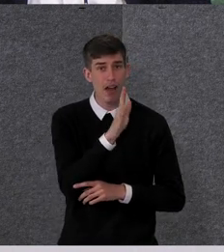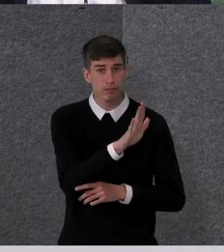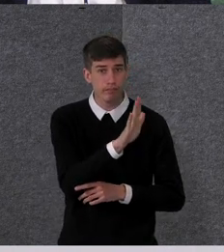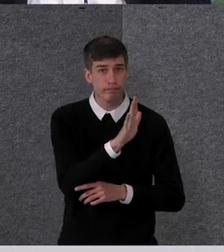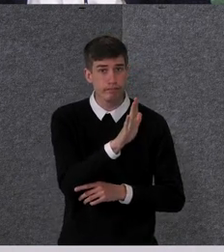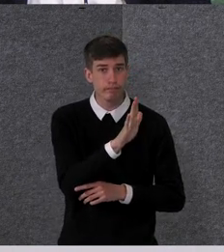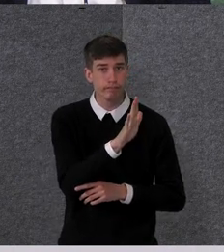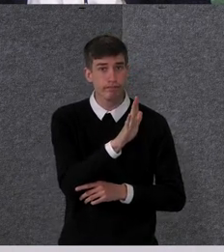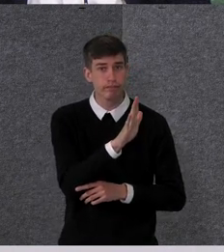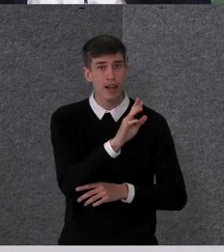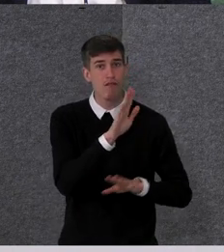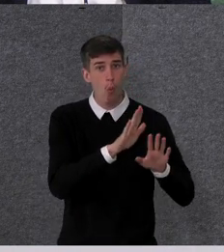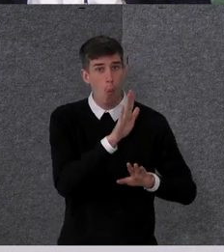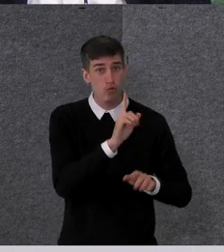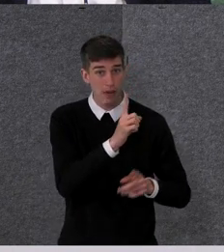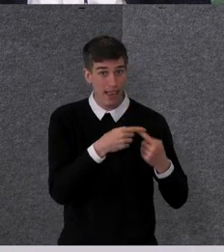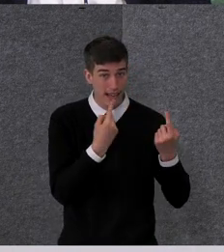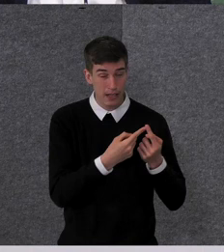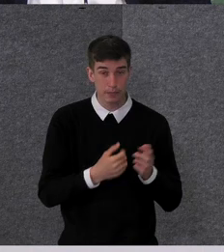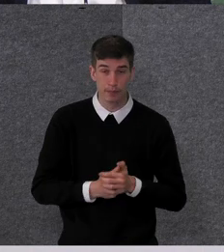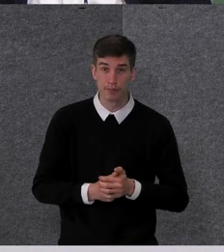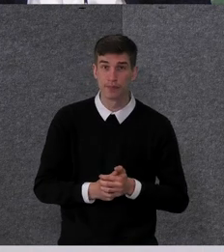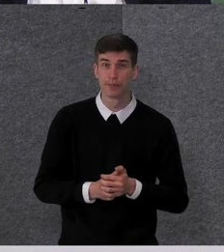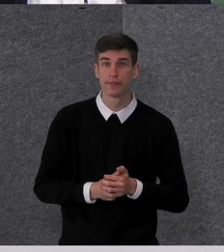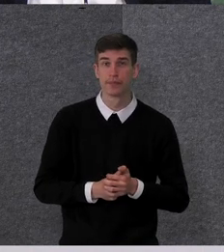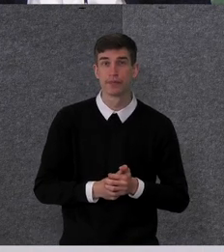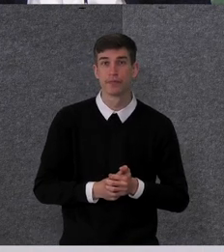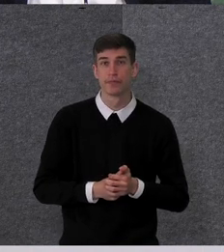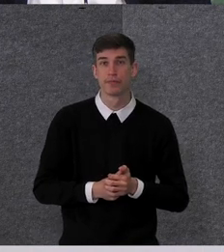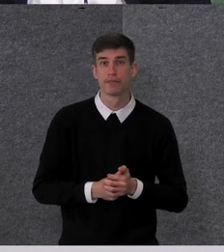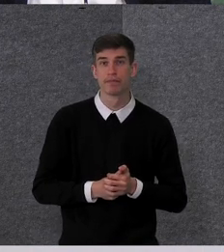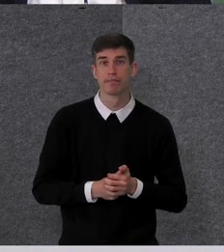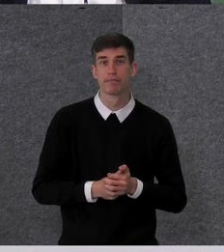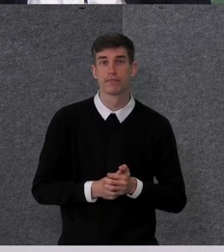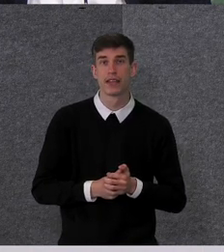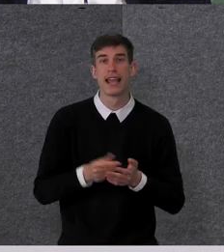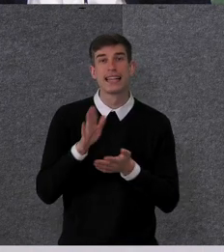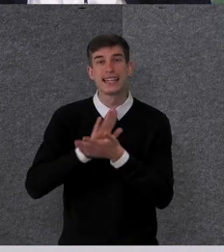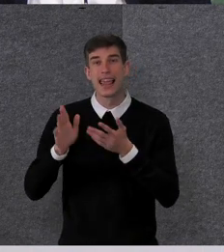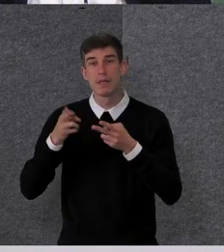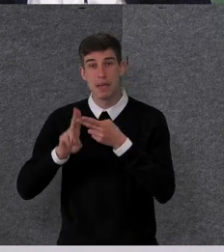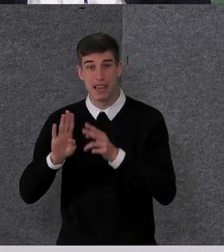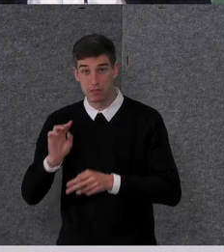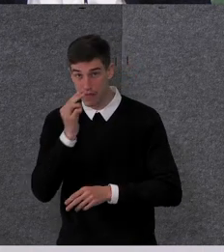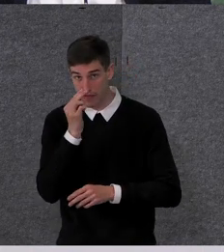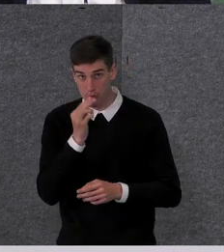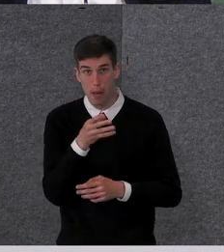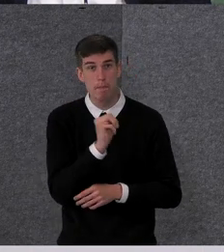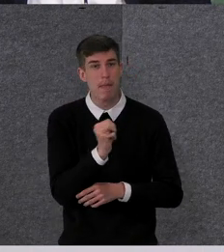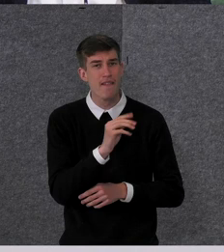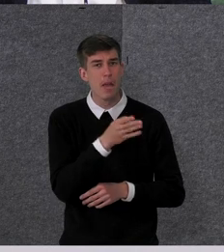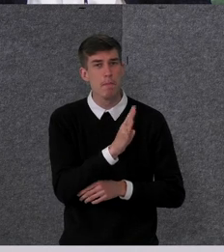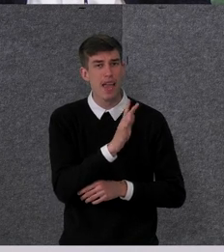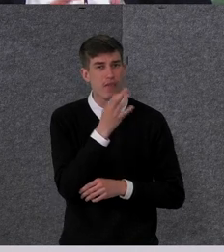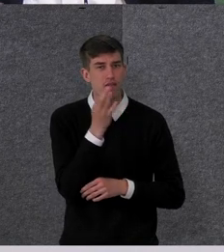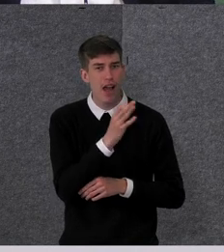deines Kreisverbandes? Nein. Leonie Kanders fragt, wie stehst du zu Clean Meat? Und Manfred Beck fragt,